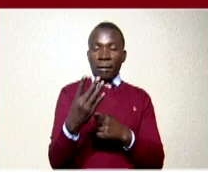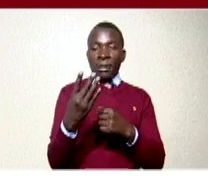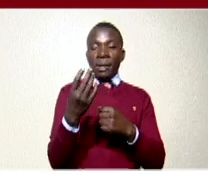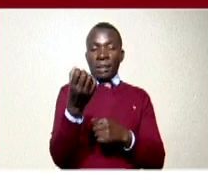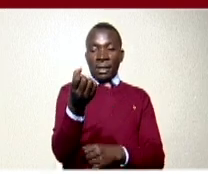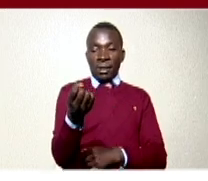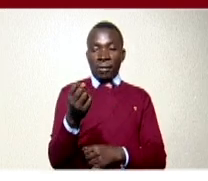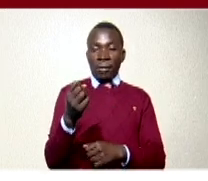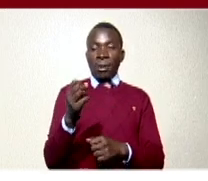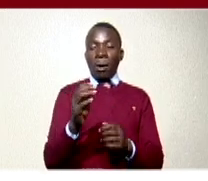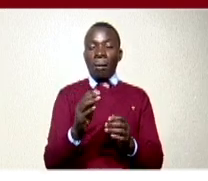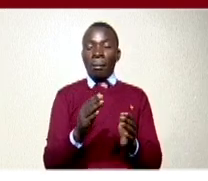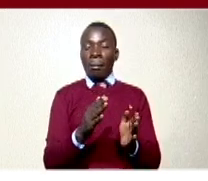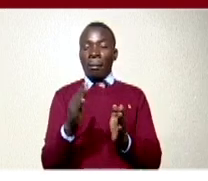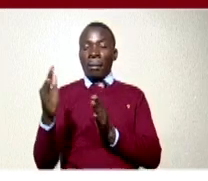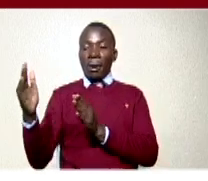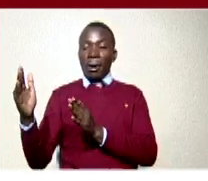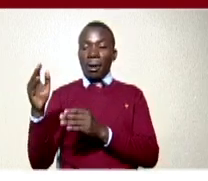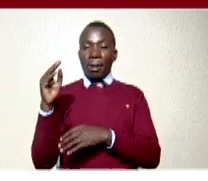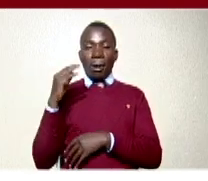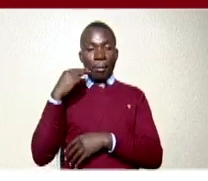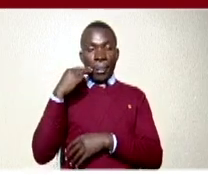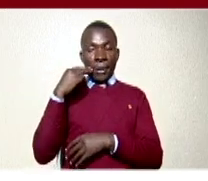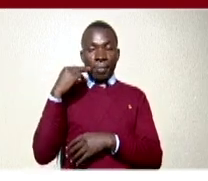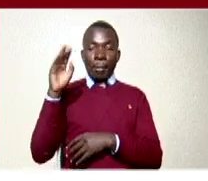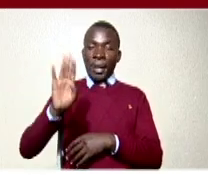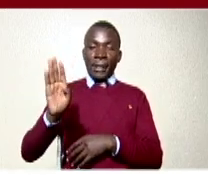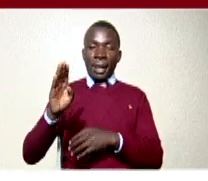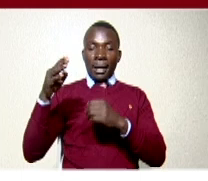840.45 million ukagera kuri miliyari